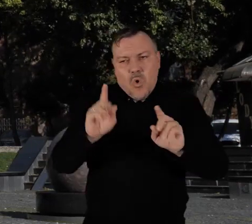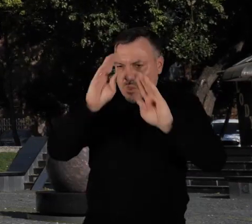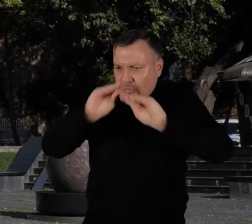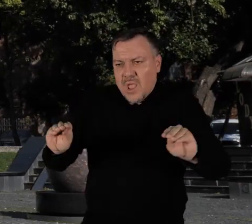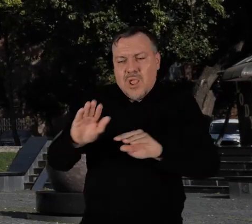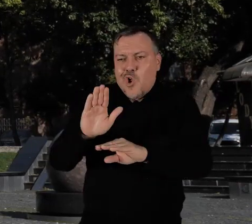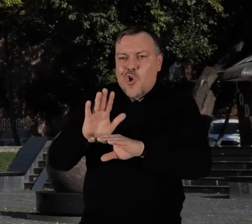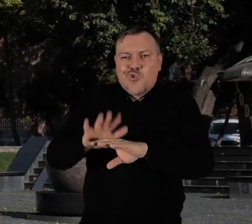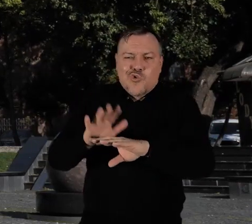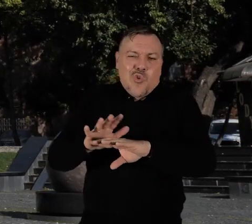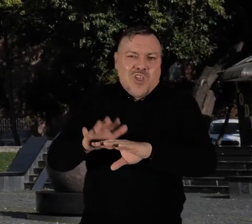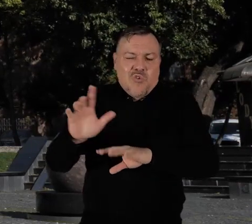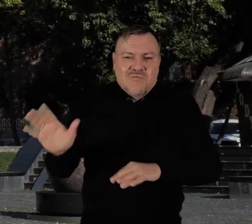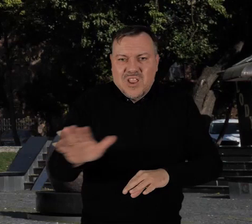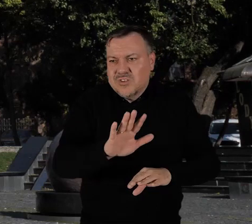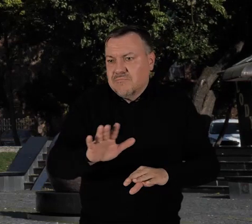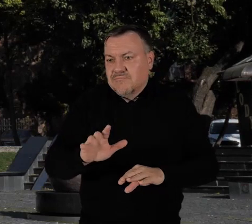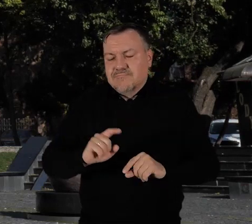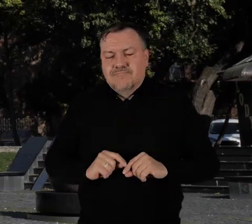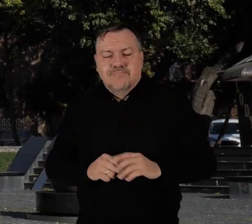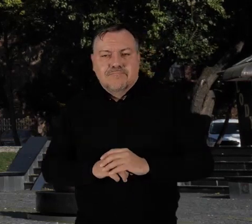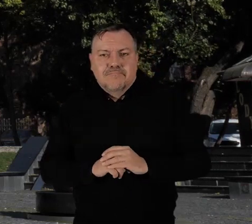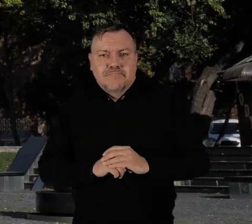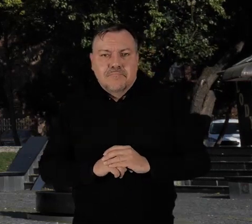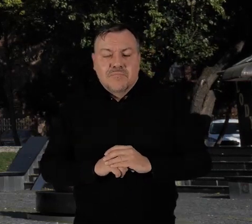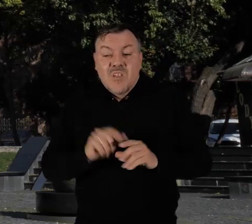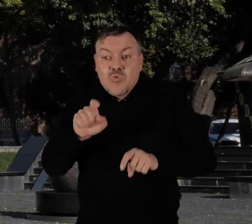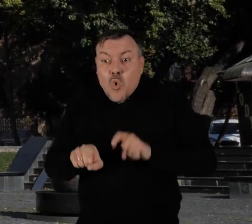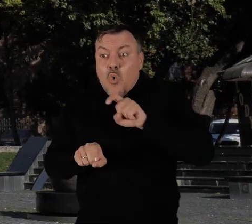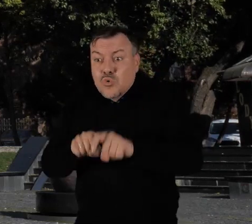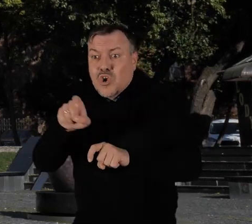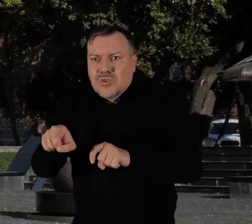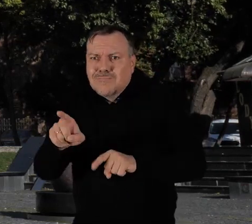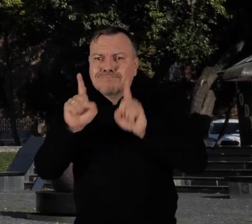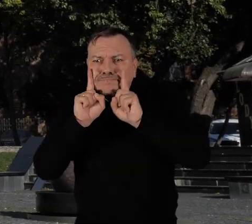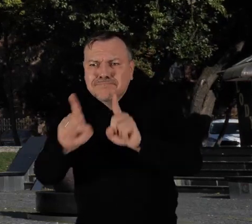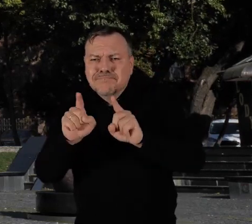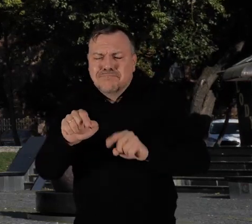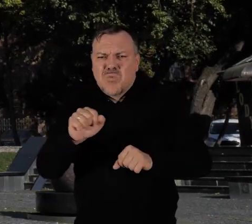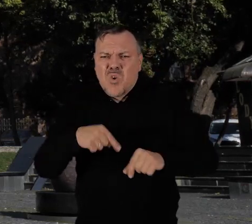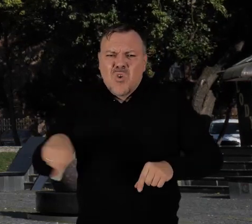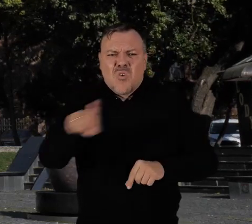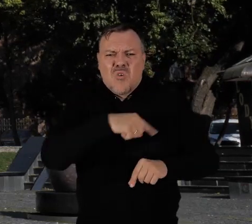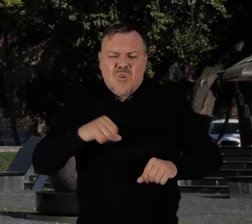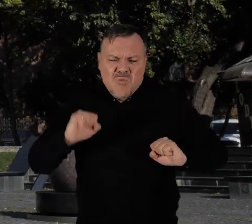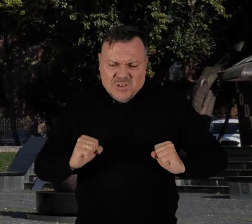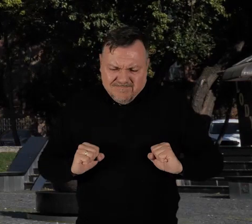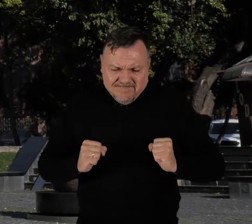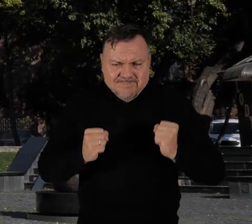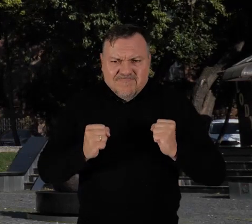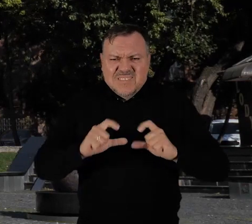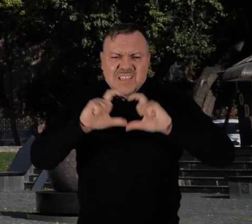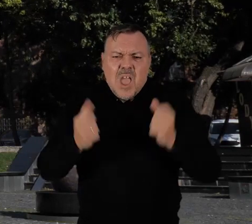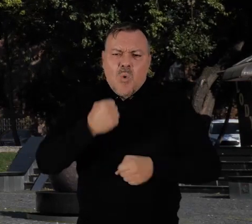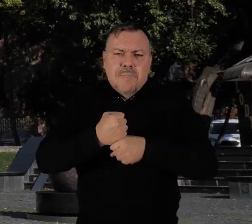sytuacjach, w których tolerancja staje się słabością, nie można sobie pozwolić na słabość. Dążenie do prawdy powinno być motywem całej